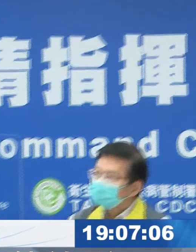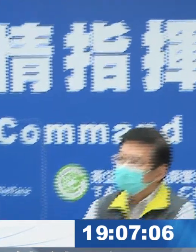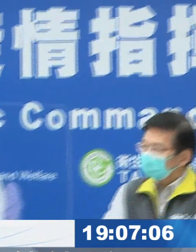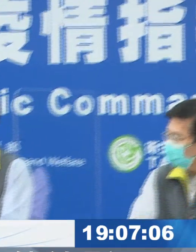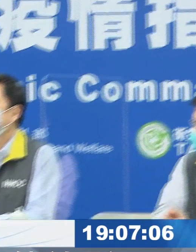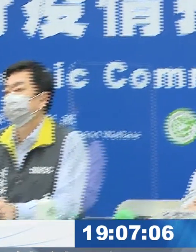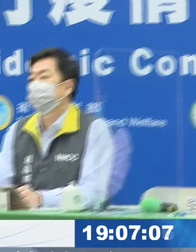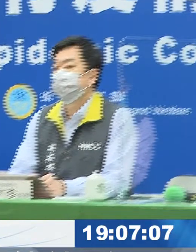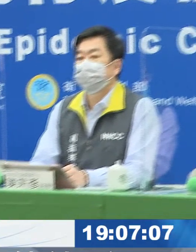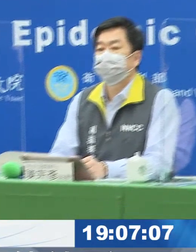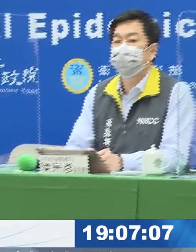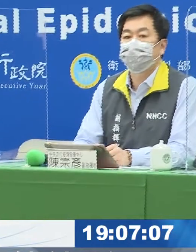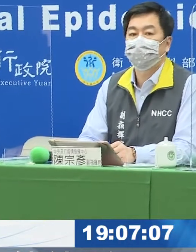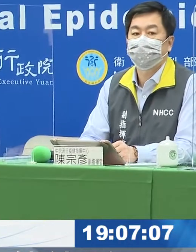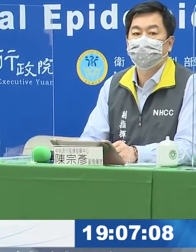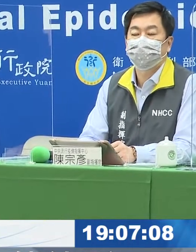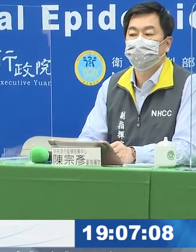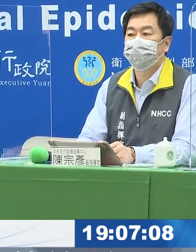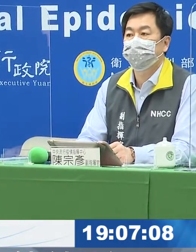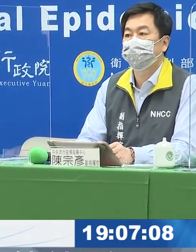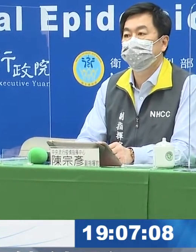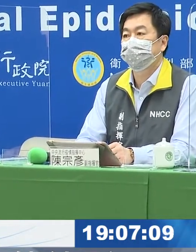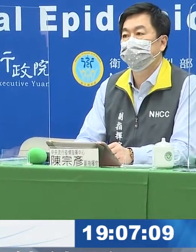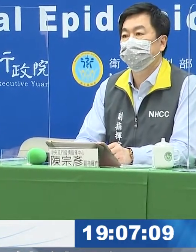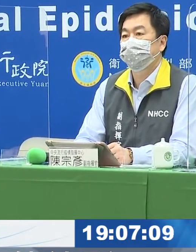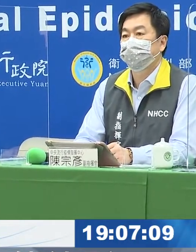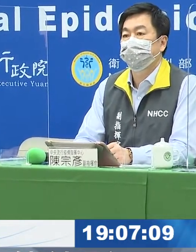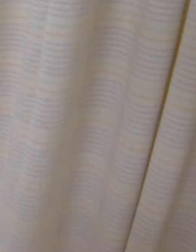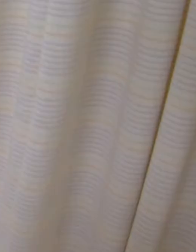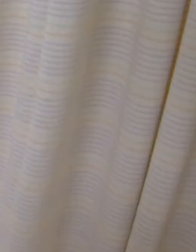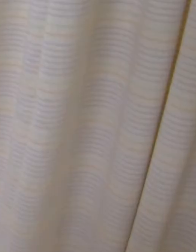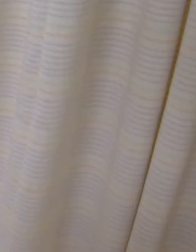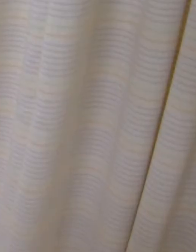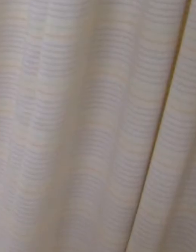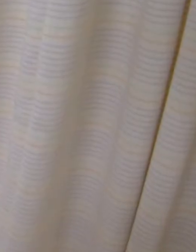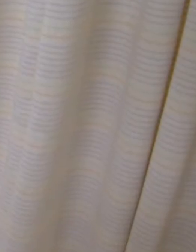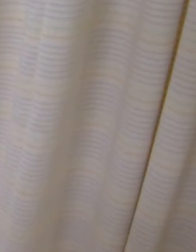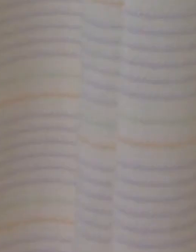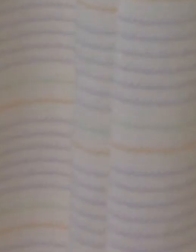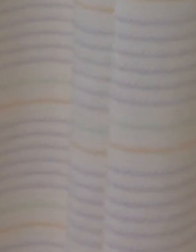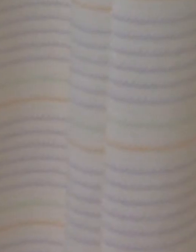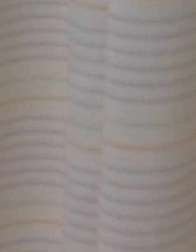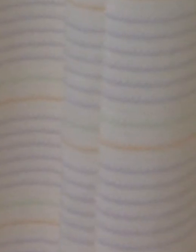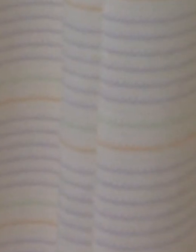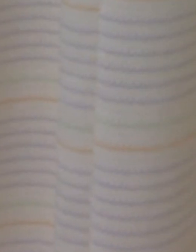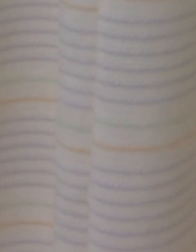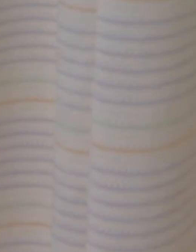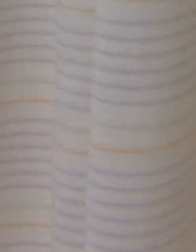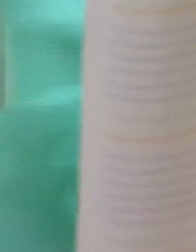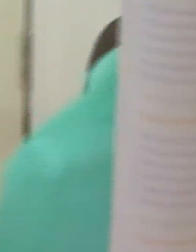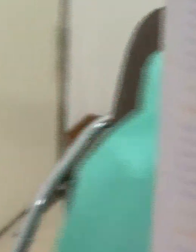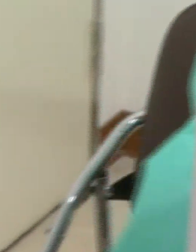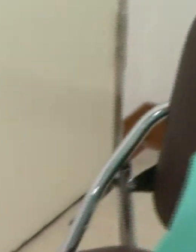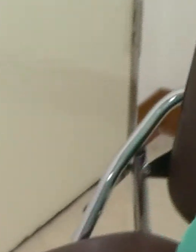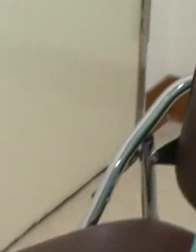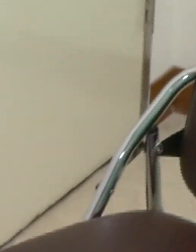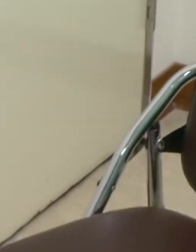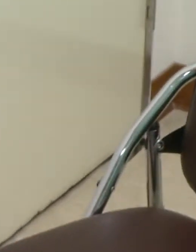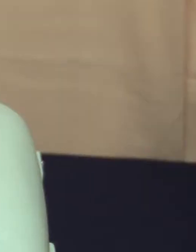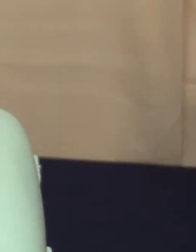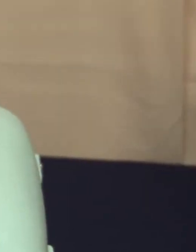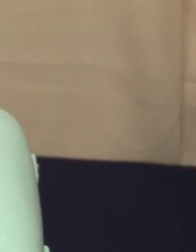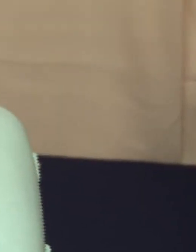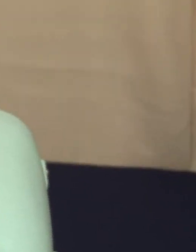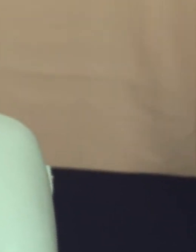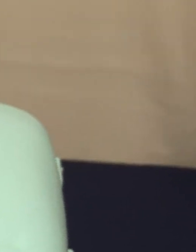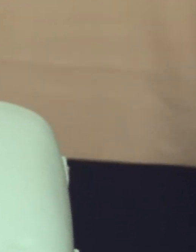次降到100多例，但指挥中心强调还不到放松时刻，得要全民加紧打疫苗，提升群体保